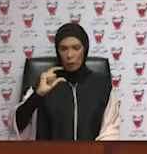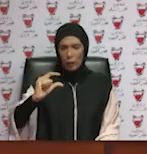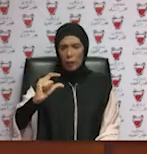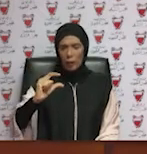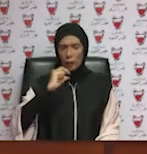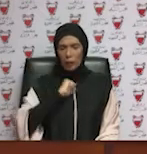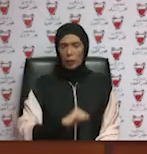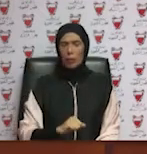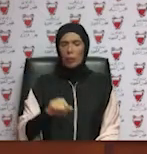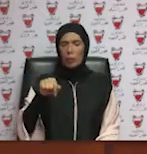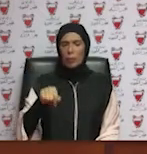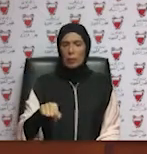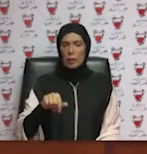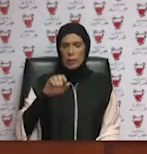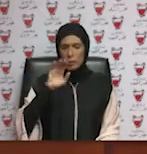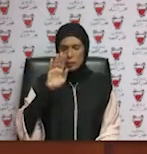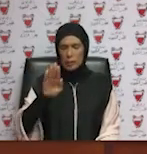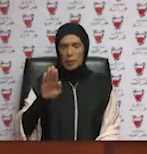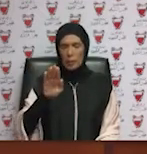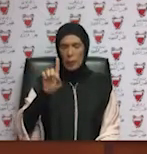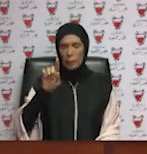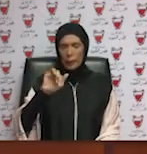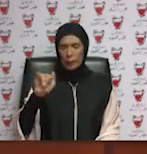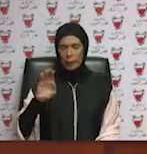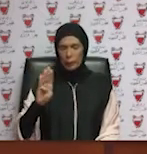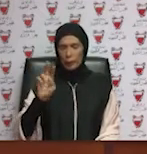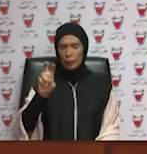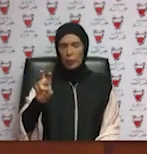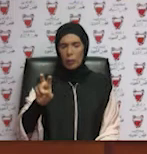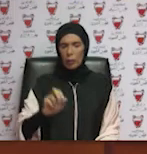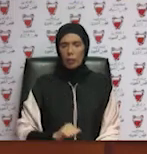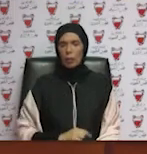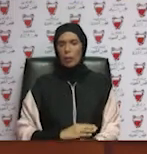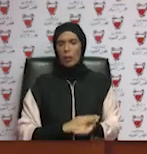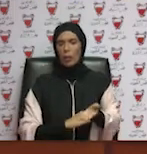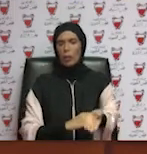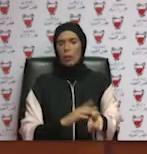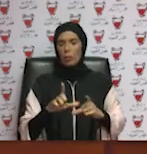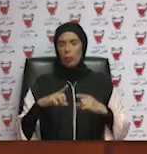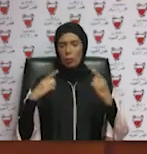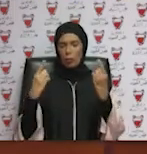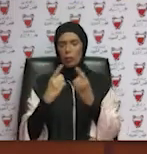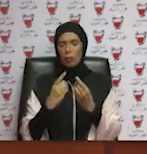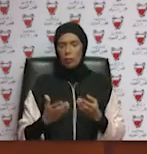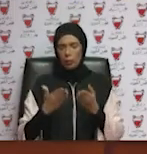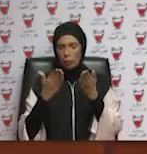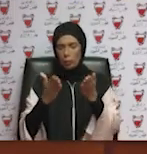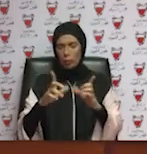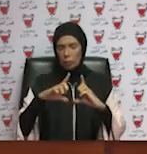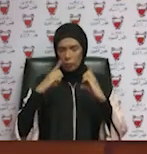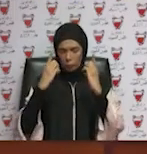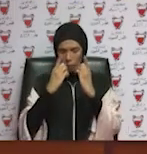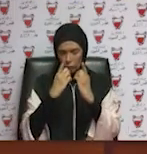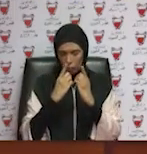محمد جمشير سبيكة خليفة الفضالة، اختار المجلس بحالته لجنة الخدمات مع اخطار لجنة